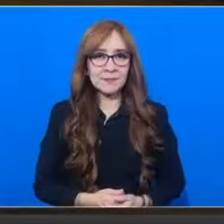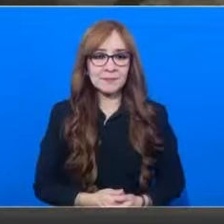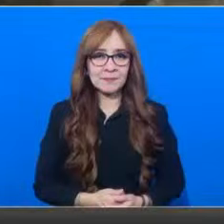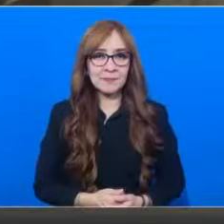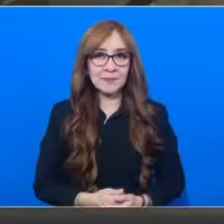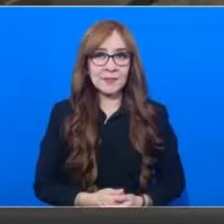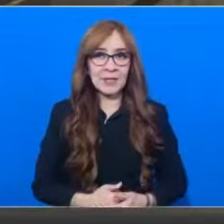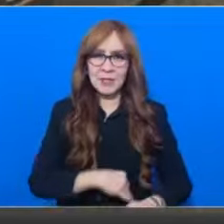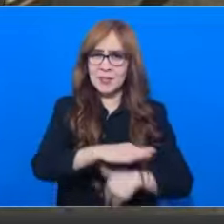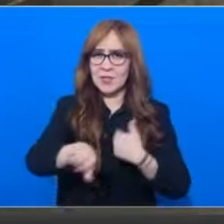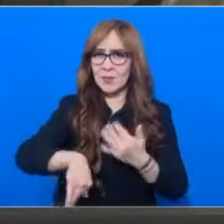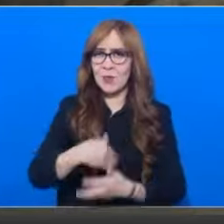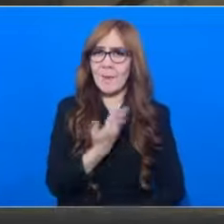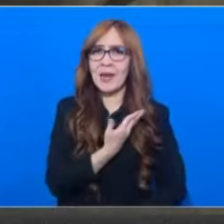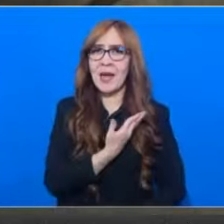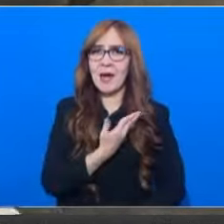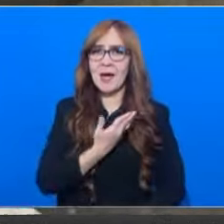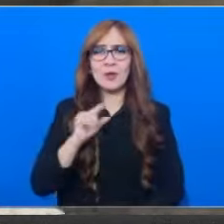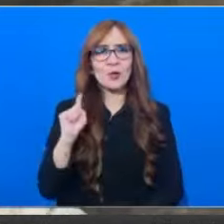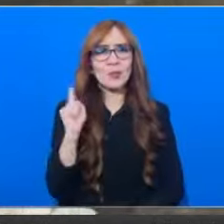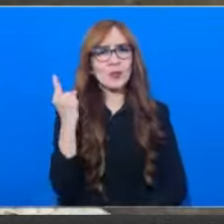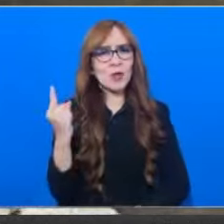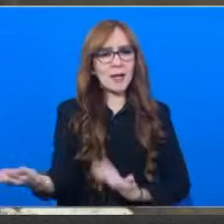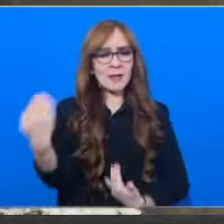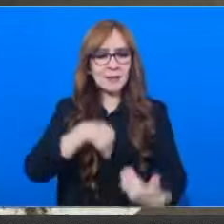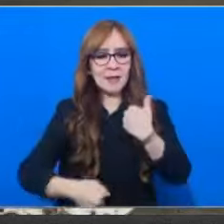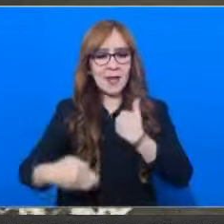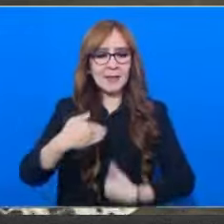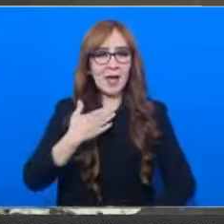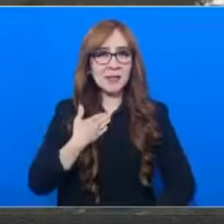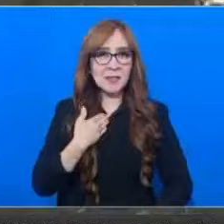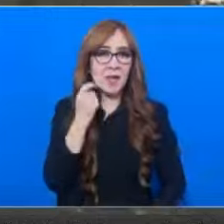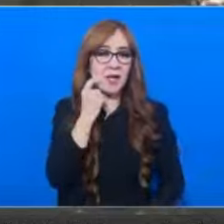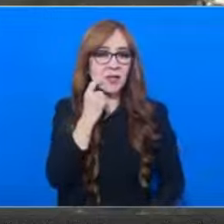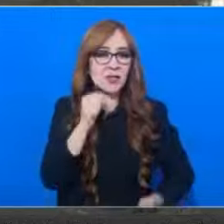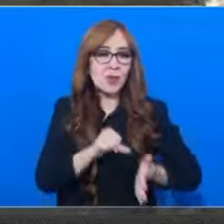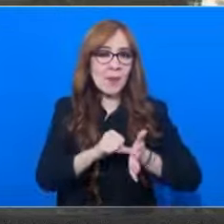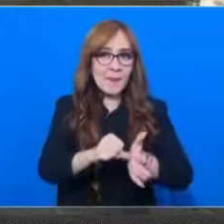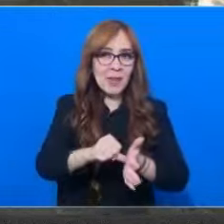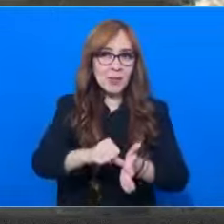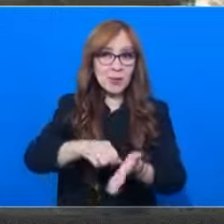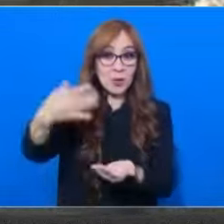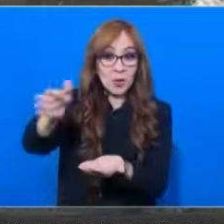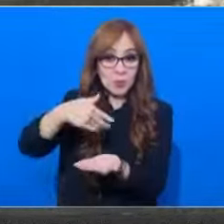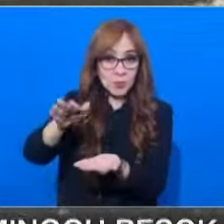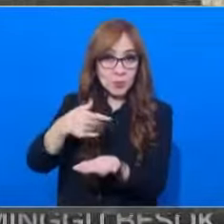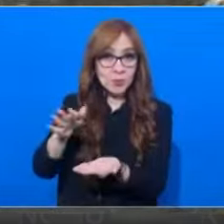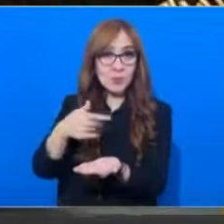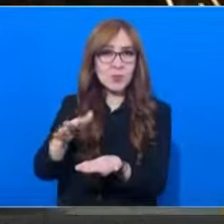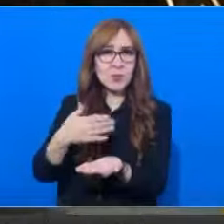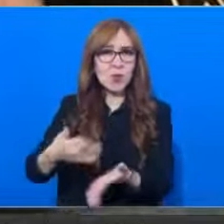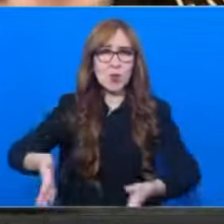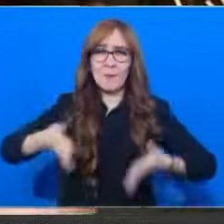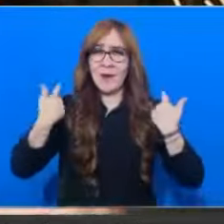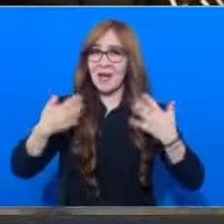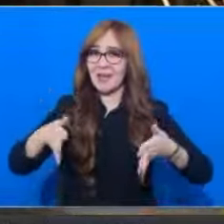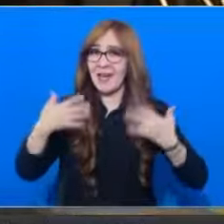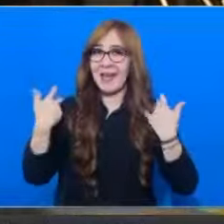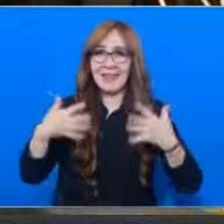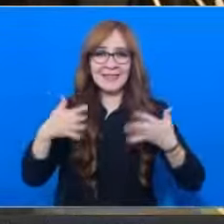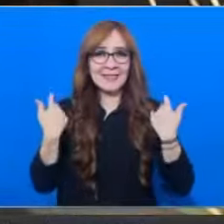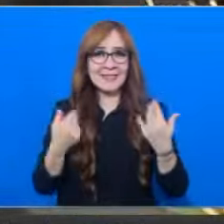Satu persatu pelanggan sudah mulai datang. Saya mencoba membantu Kang Alfian untuk membakar sate. Wah, lumayan panas ya.